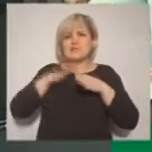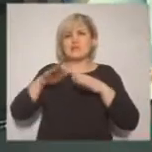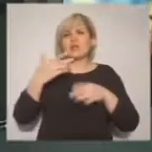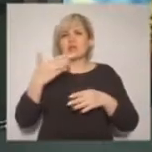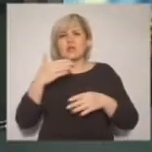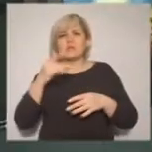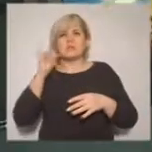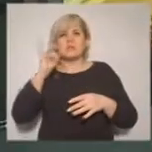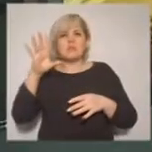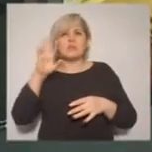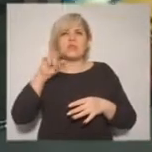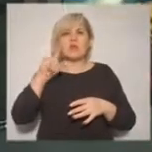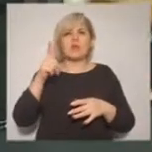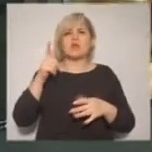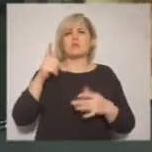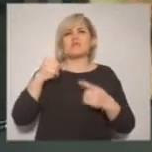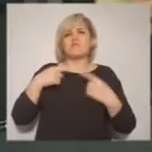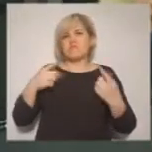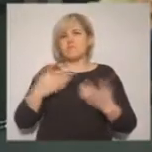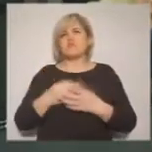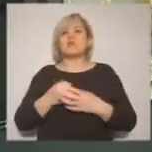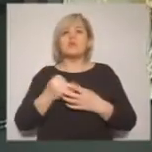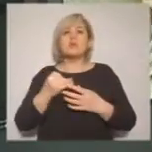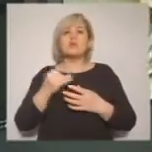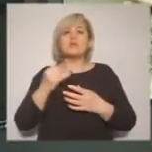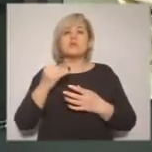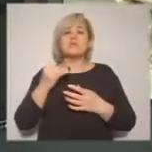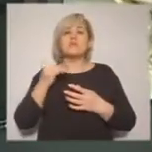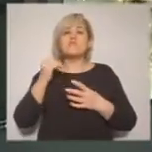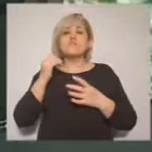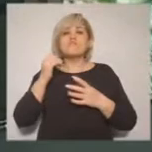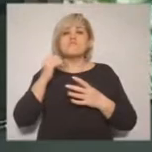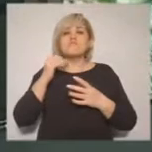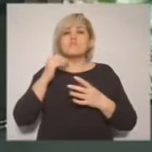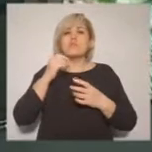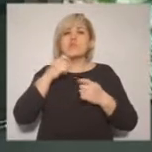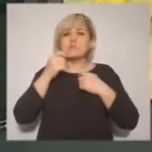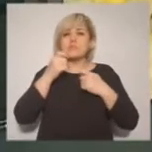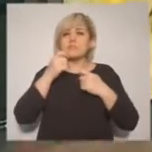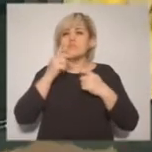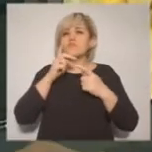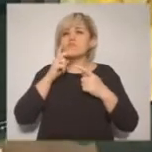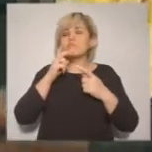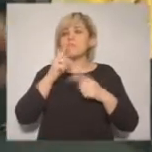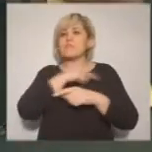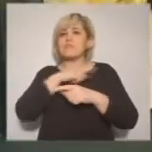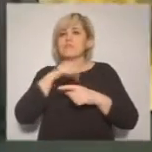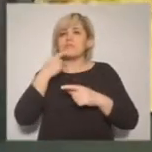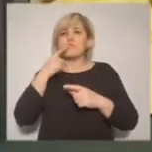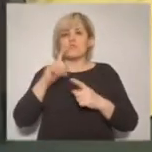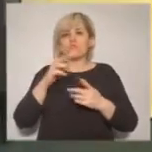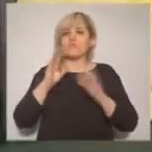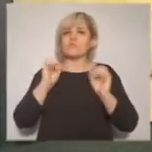настоящие югорские деликатесы. Но почему к ним так настороженно относятся врачи? Разберемся по сути. А начнем, пожалуй, с рыбы.